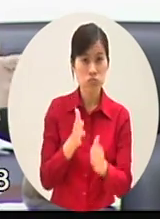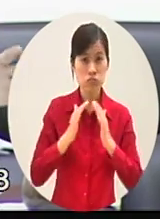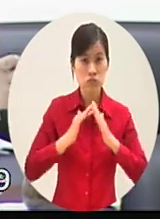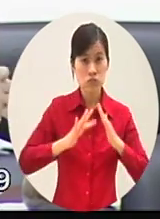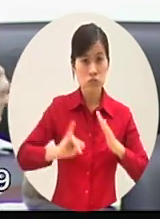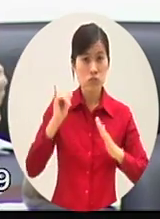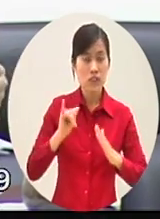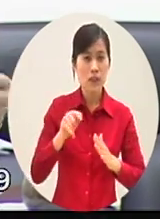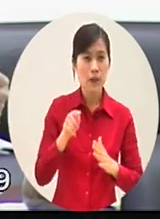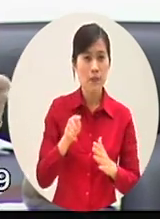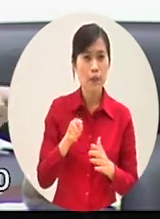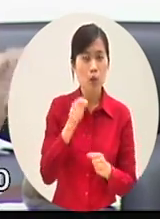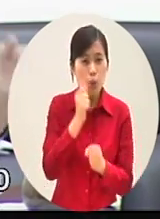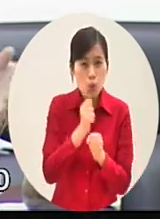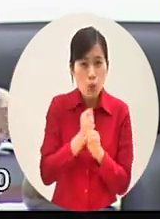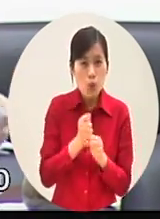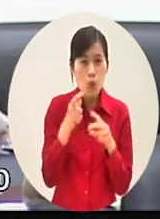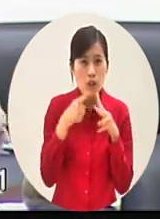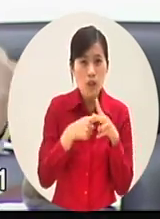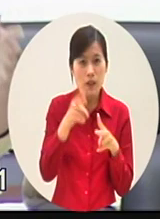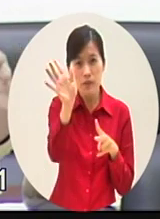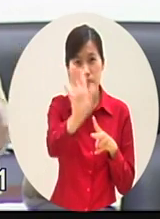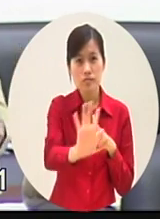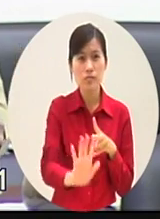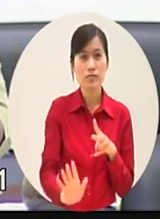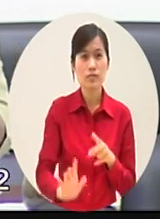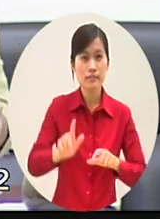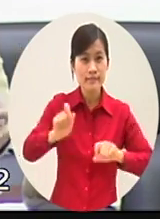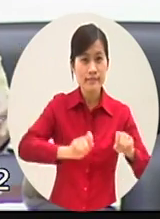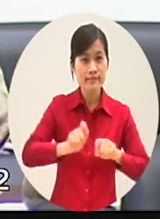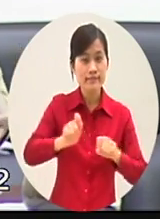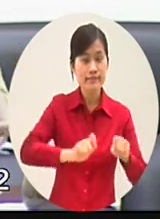这个微型计划提出，市政府这边方面